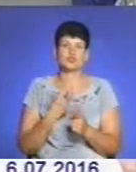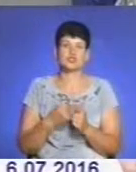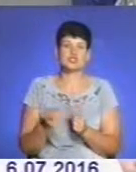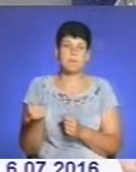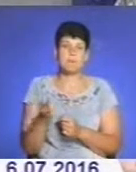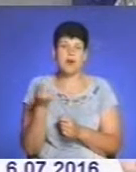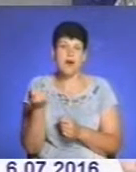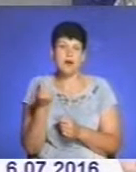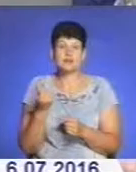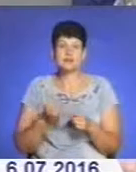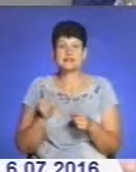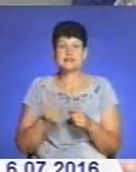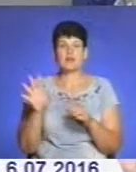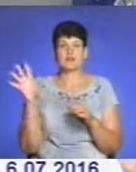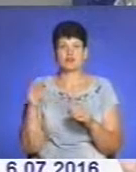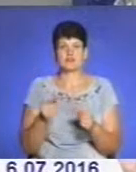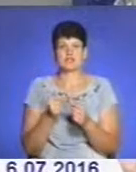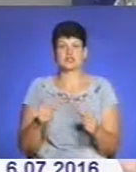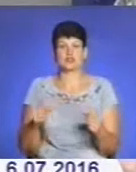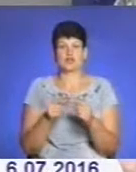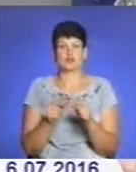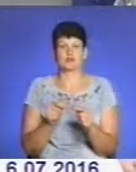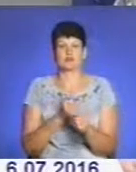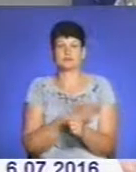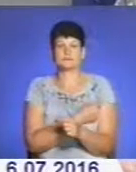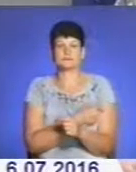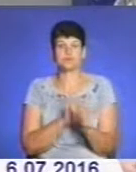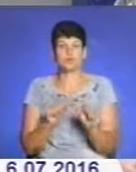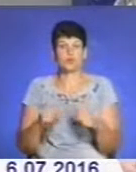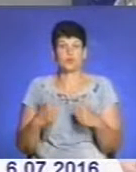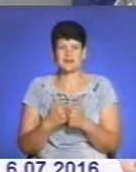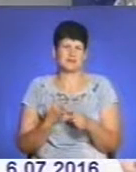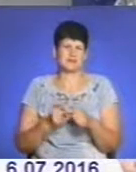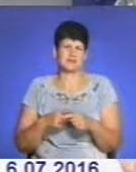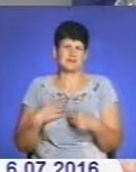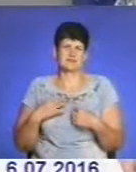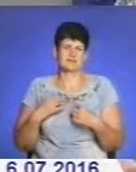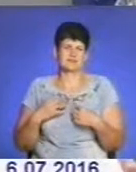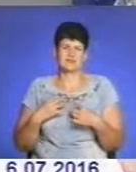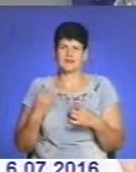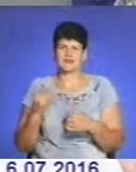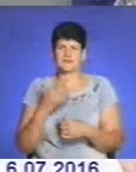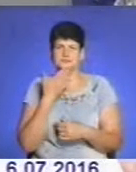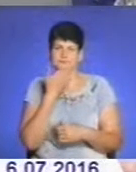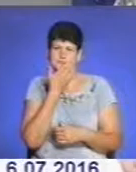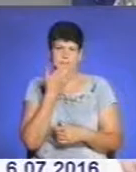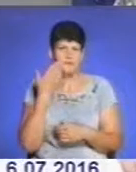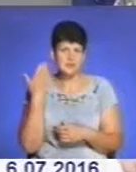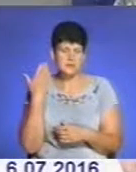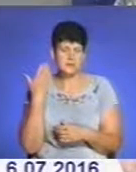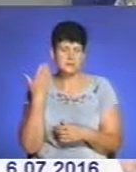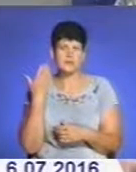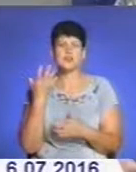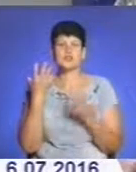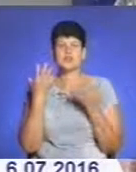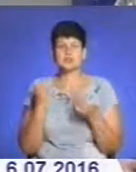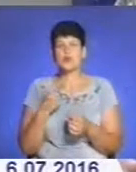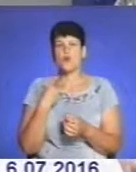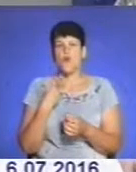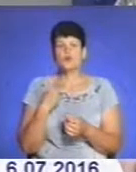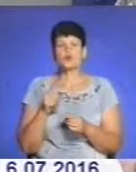безпосередньо призивні комісії. Ця статистика мене менше цікавила, це вже на місцях. Вони, ще раз наголошую, що